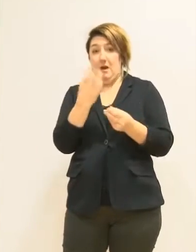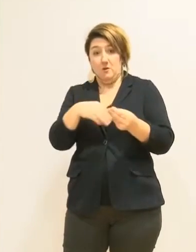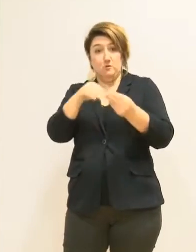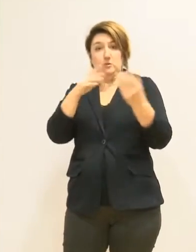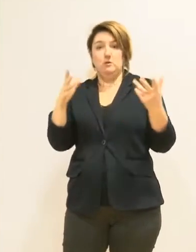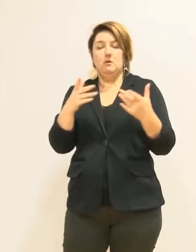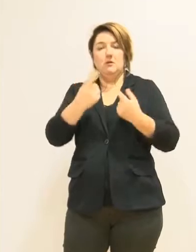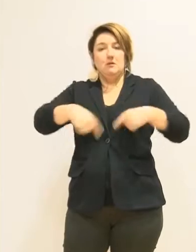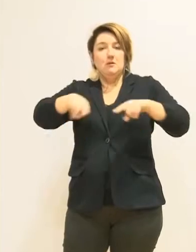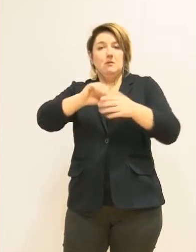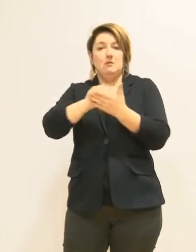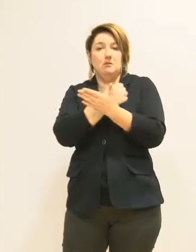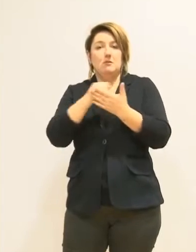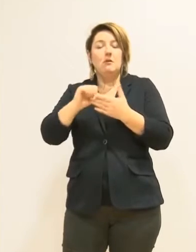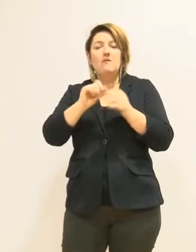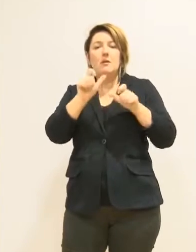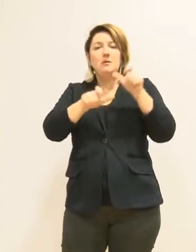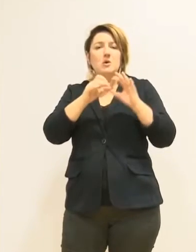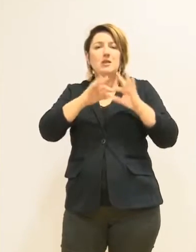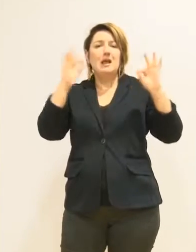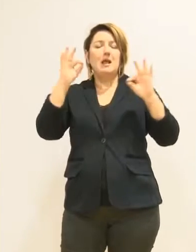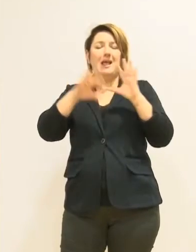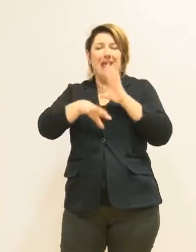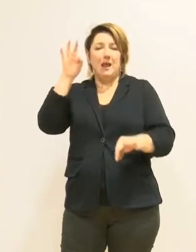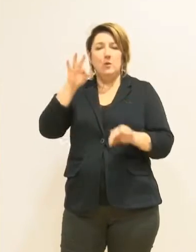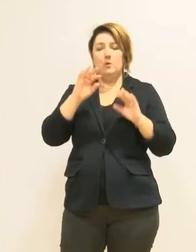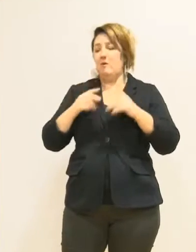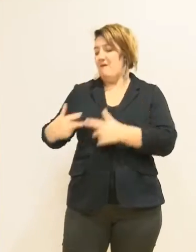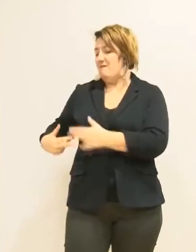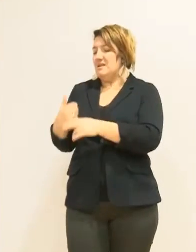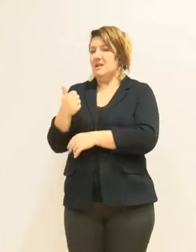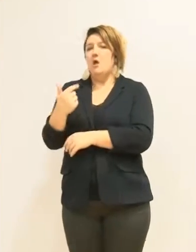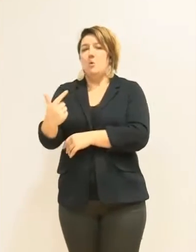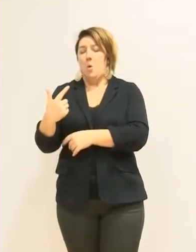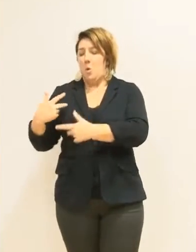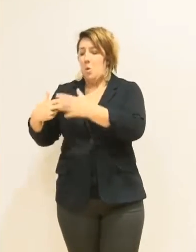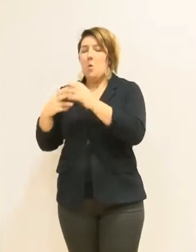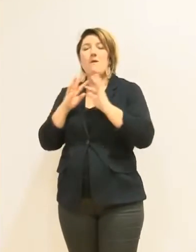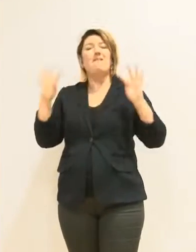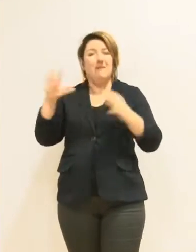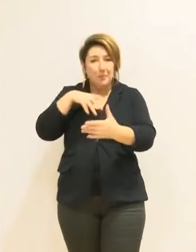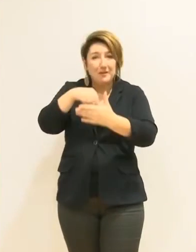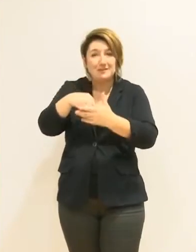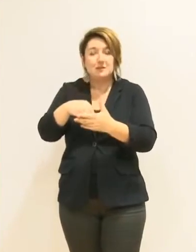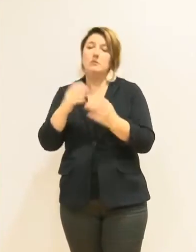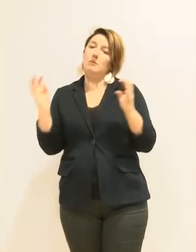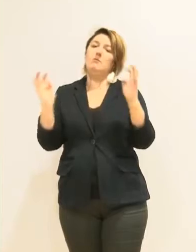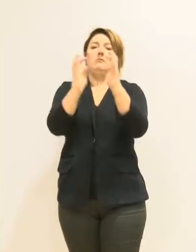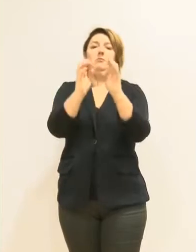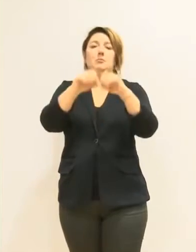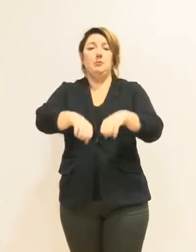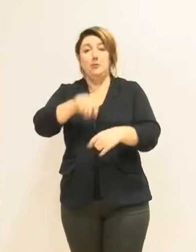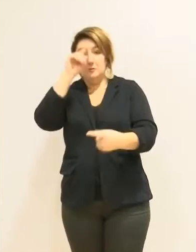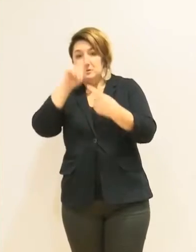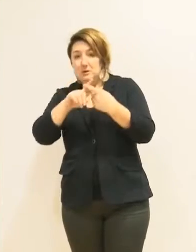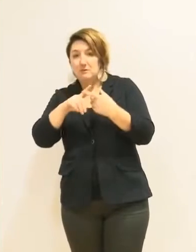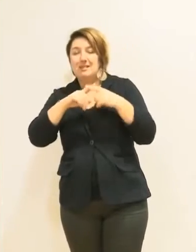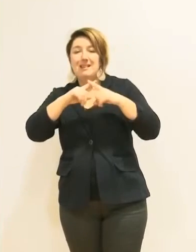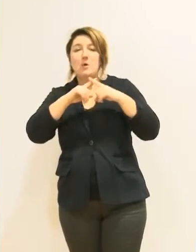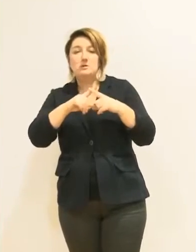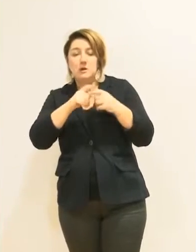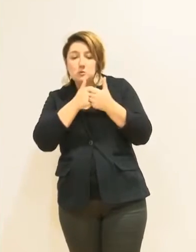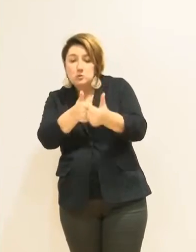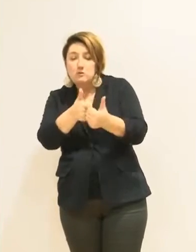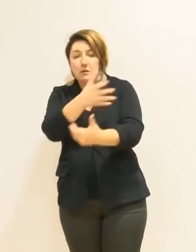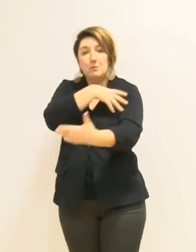pilotage composé des élus ayant participé au comité de sélection des phases 1 et 2 afin d'accompagner les suivis des négociations en vue de la rédaction